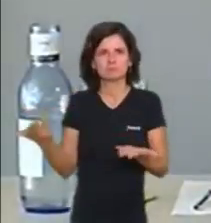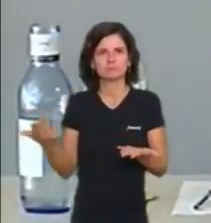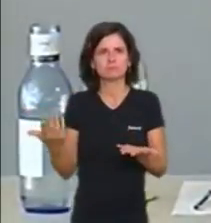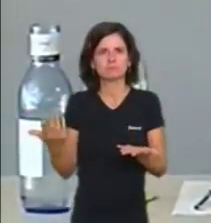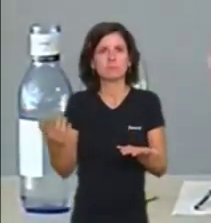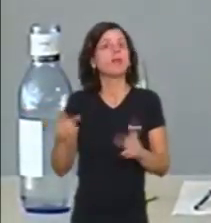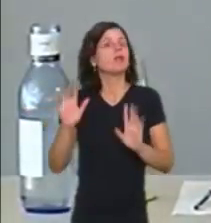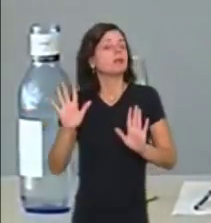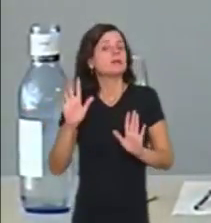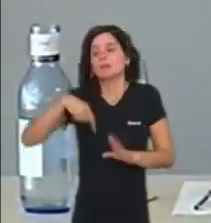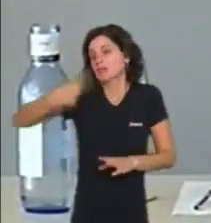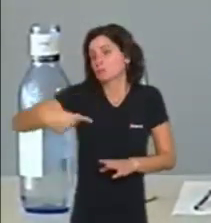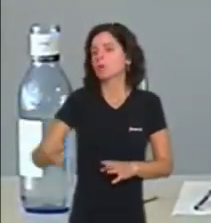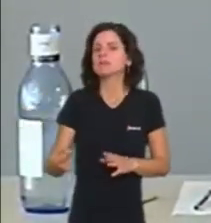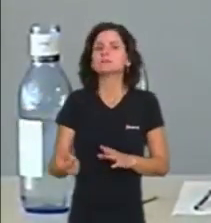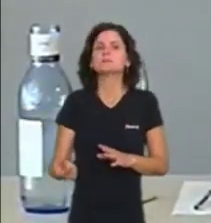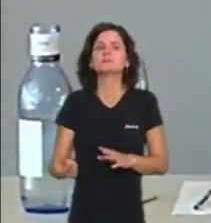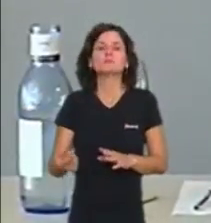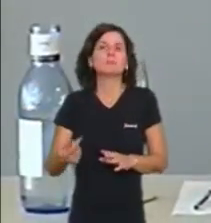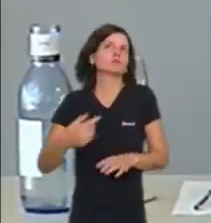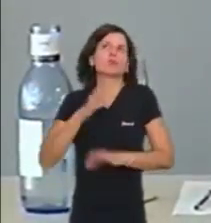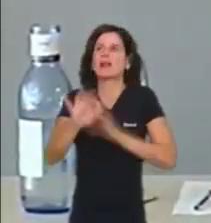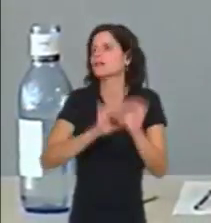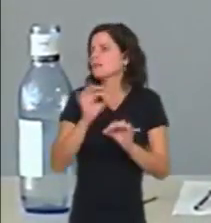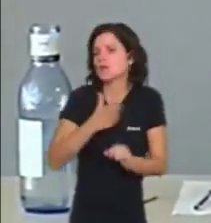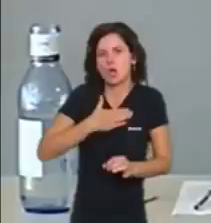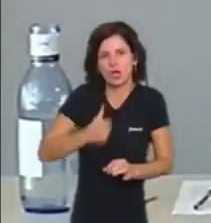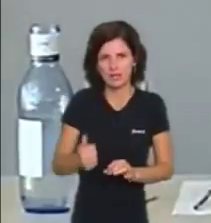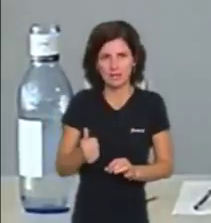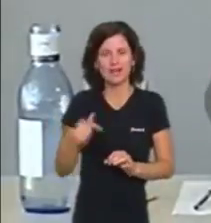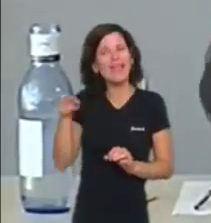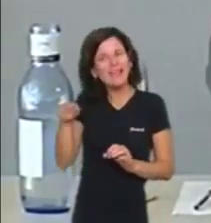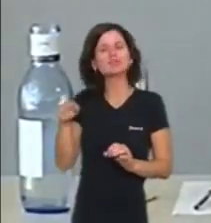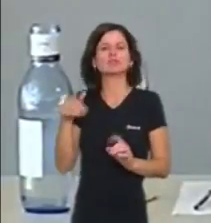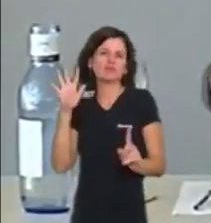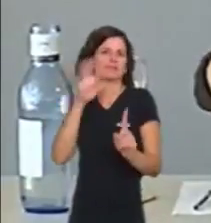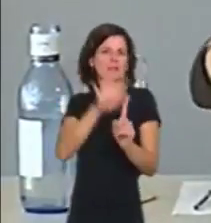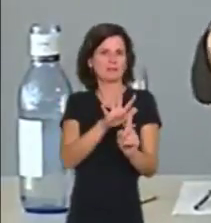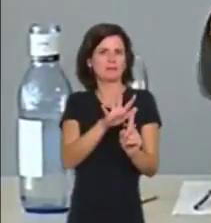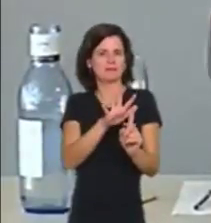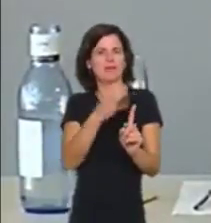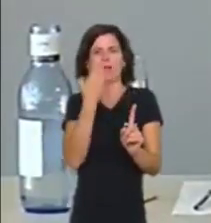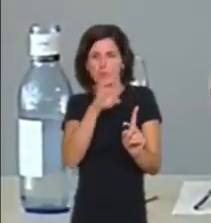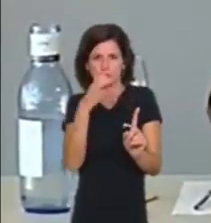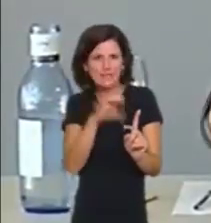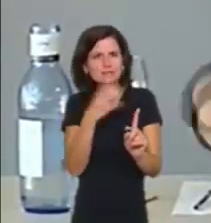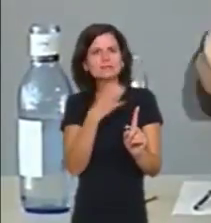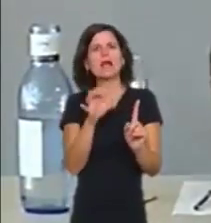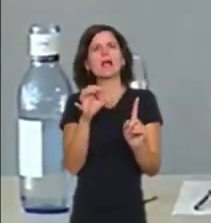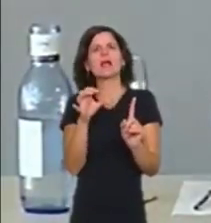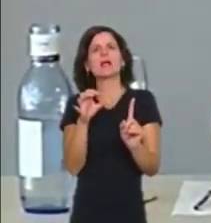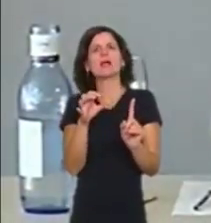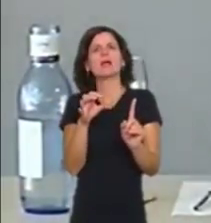anat pacíficament. Això és un escratge. No comencen protestant,